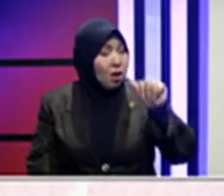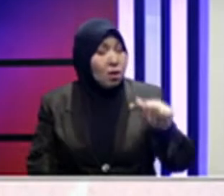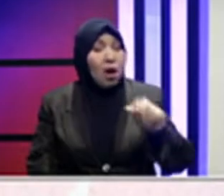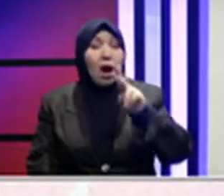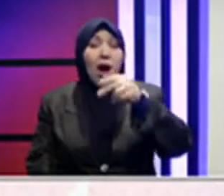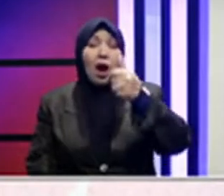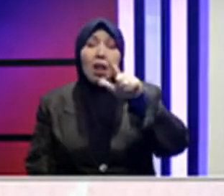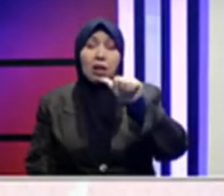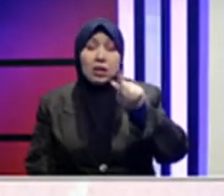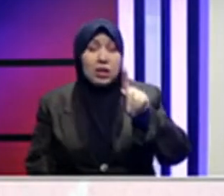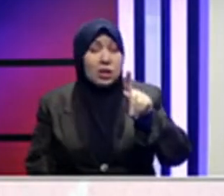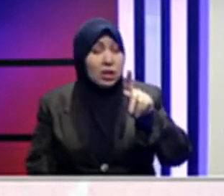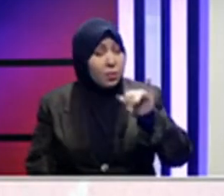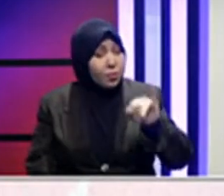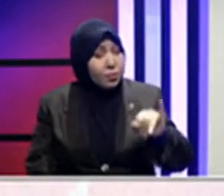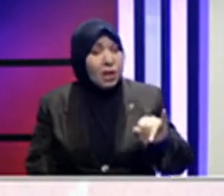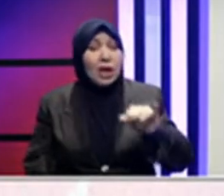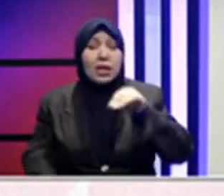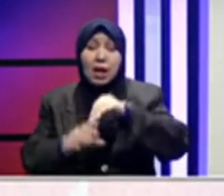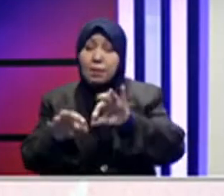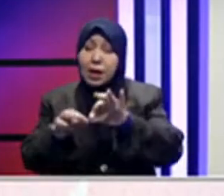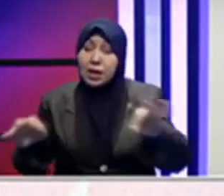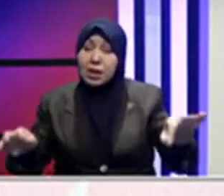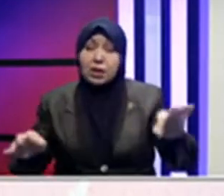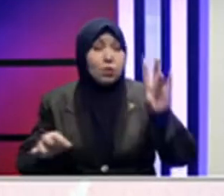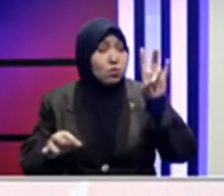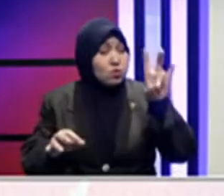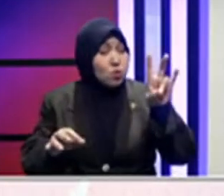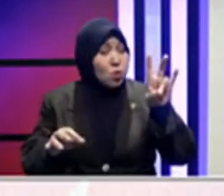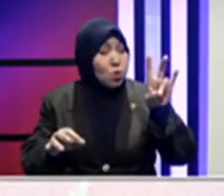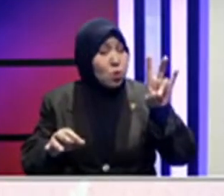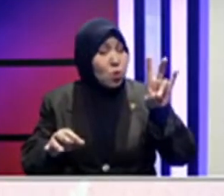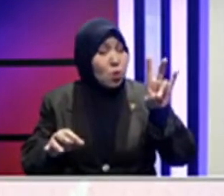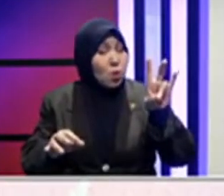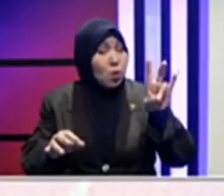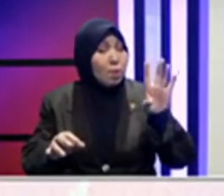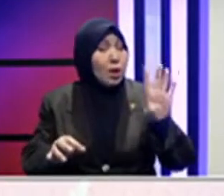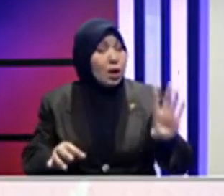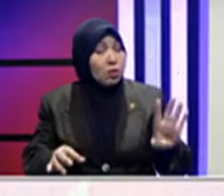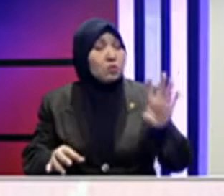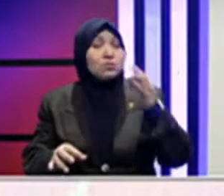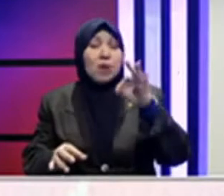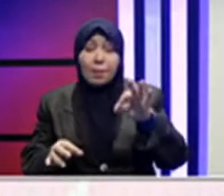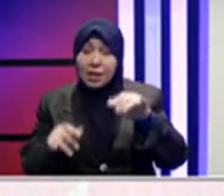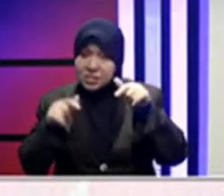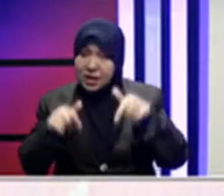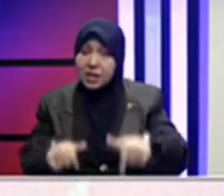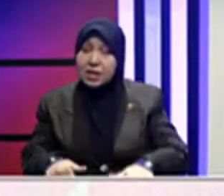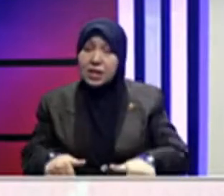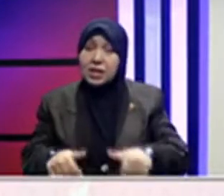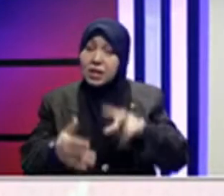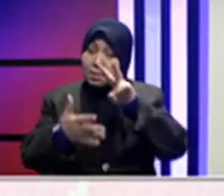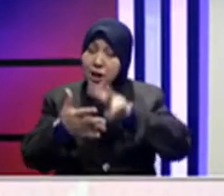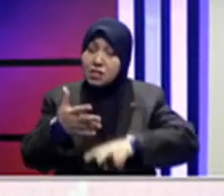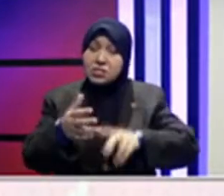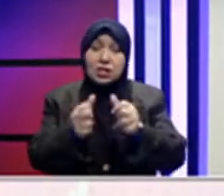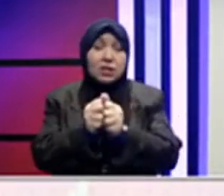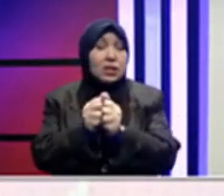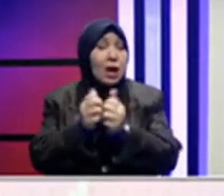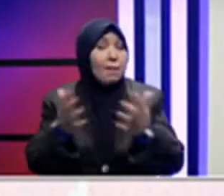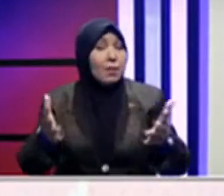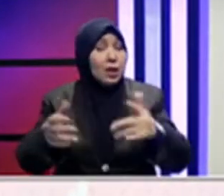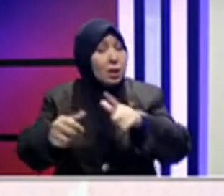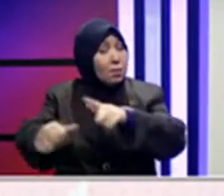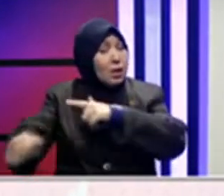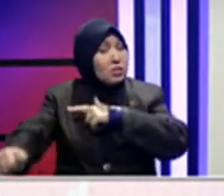hukum izhar halqi dalam ayat yang ketujuh halaman 416 kita baca hari ini yaitu di bacut ampe di